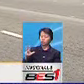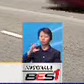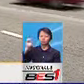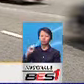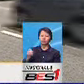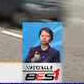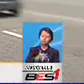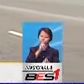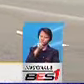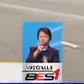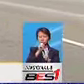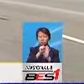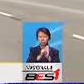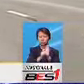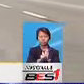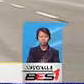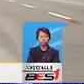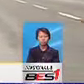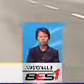sebelumnya.